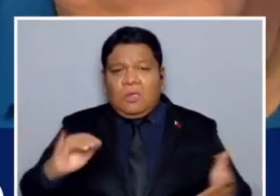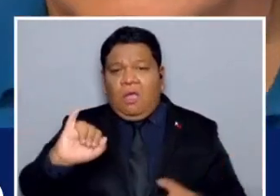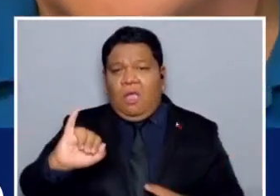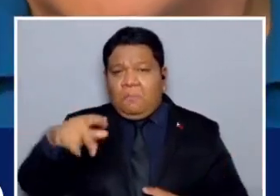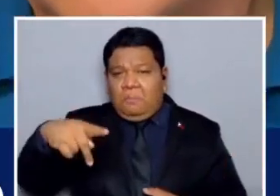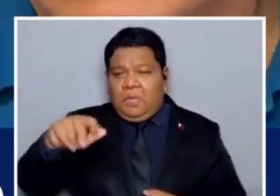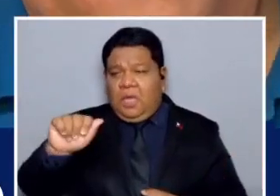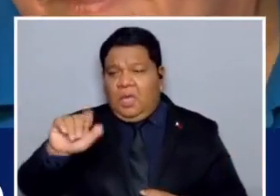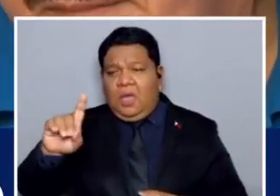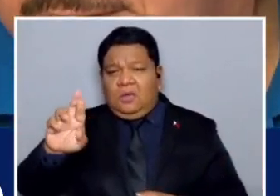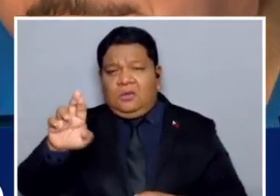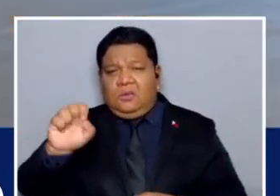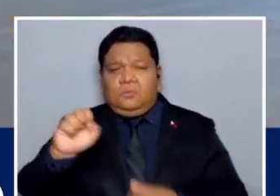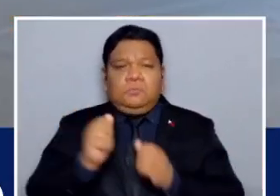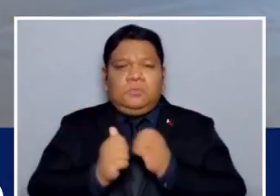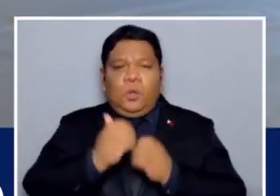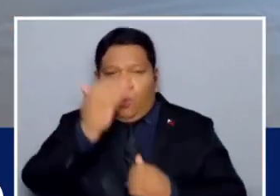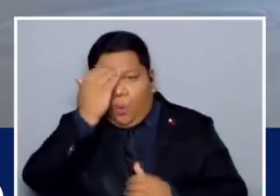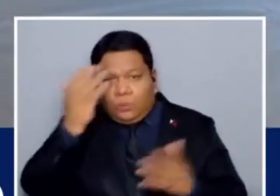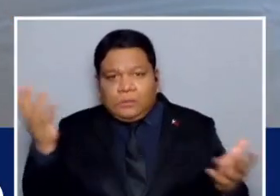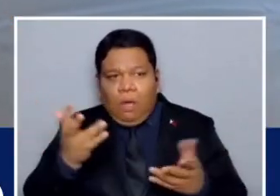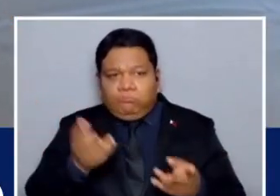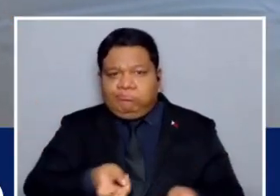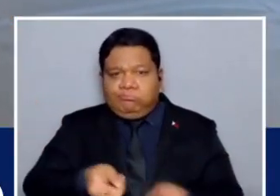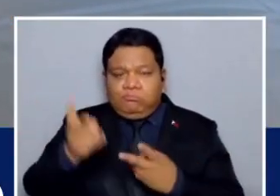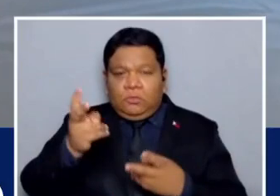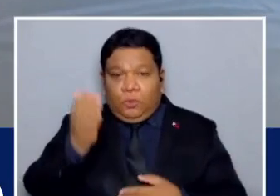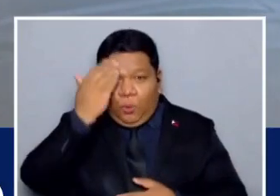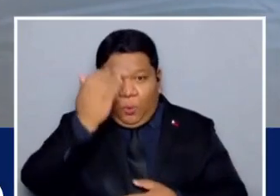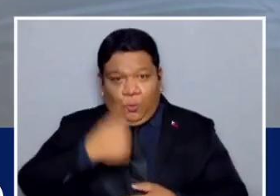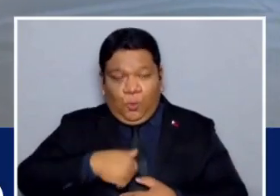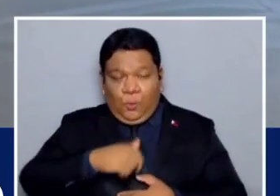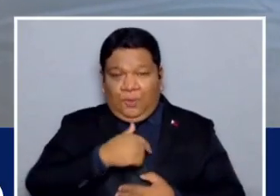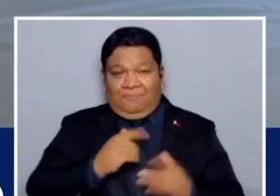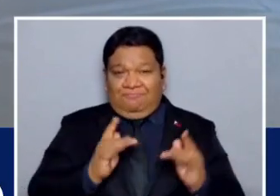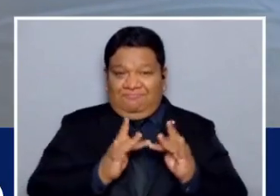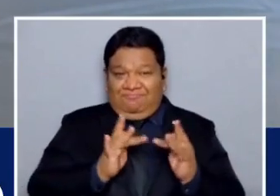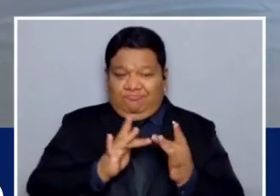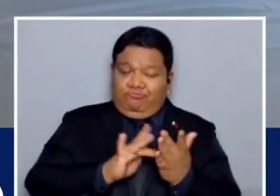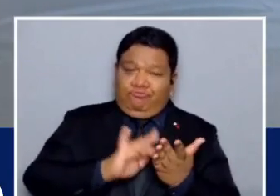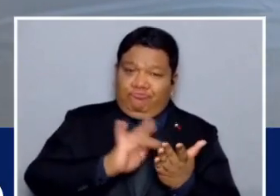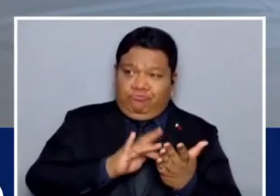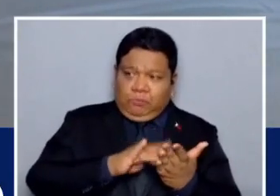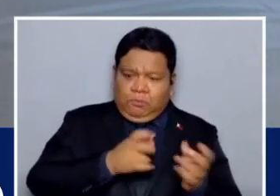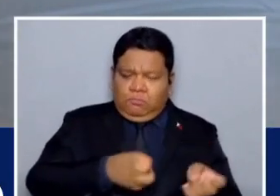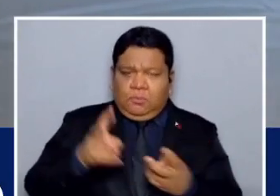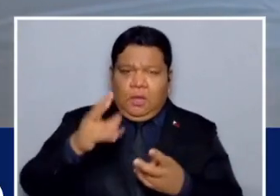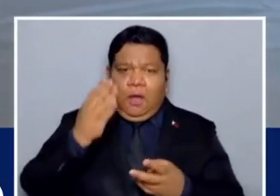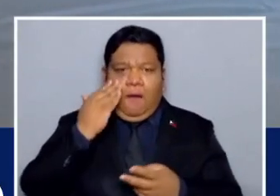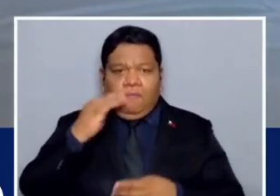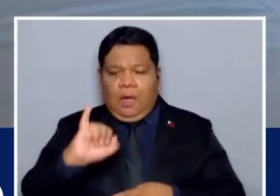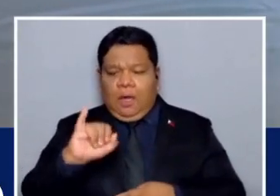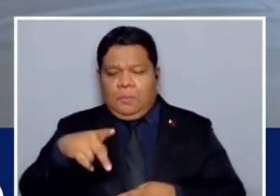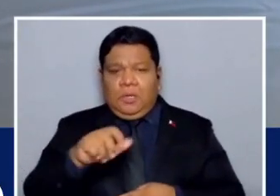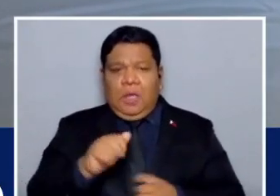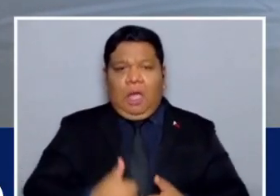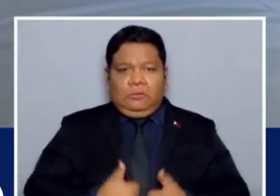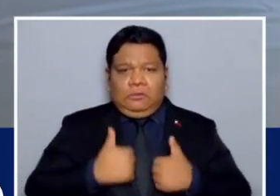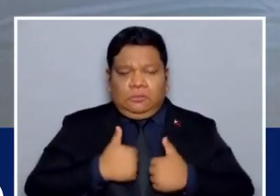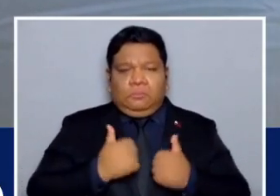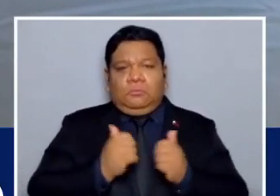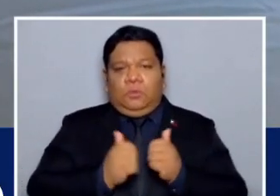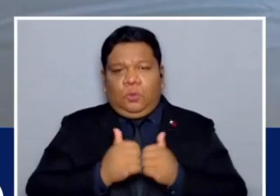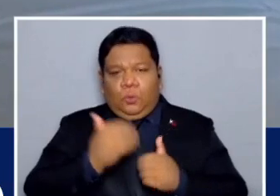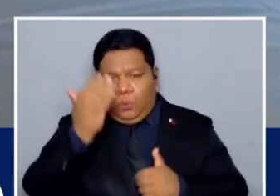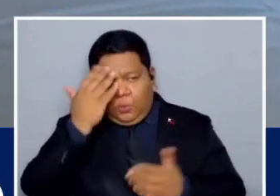Di ba tayo pagka, di ba pagka nagtatransmit din tayo o kaya nagbabrowse tayo, nakikita yung IP address natin. Saan bahay, saan